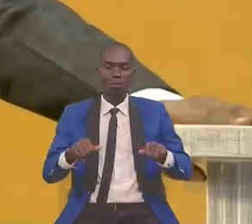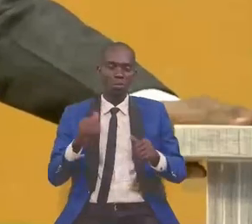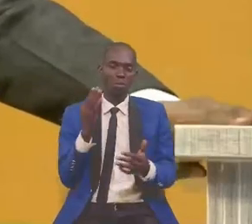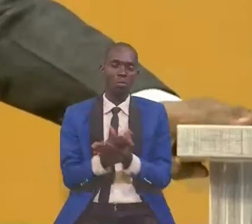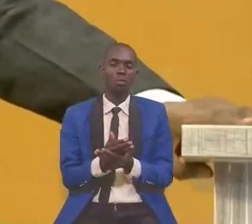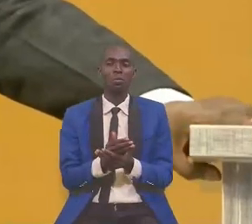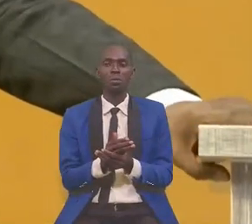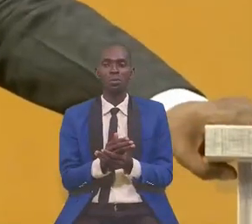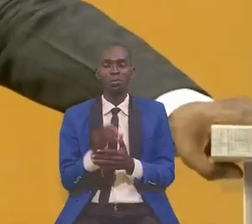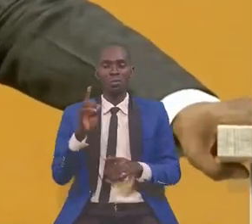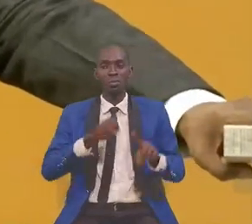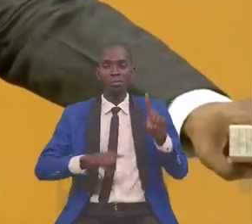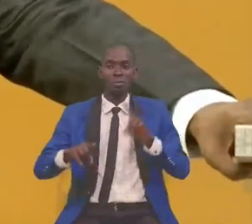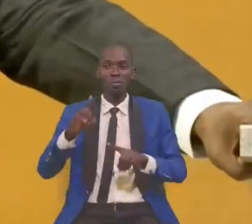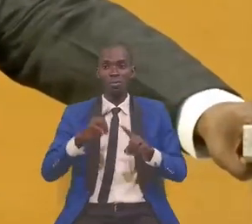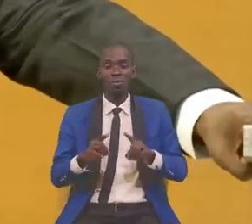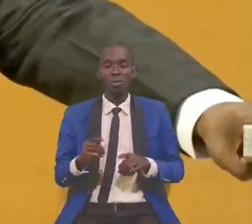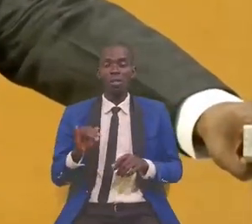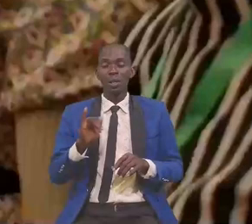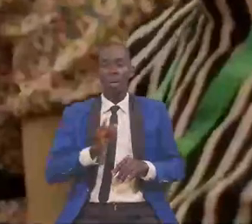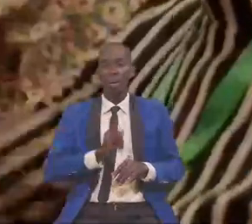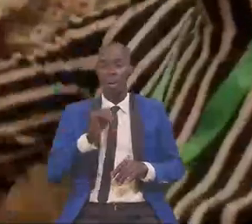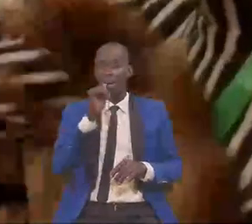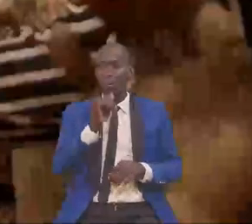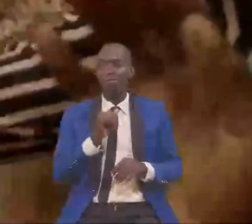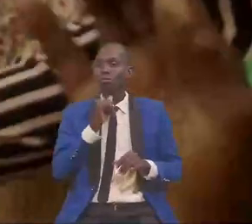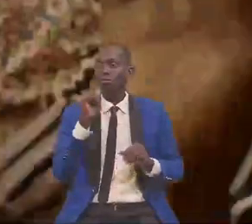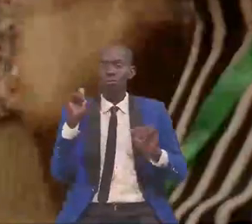Dis, je suis imparable.